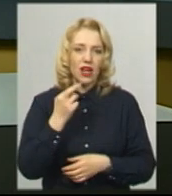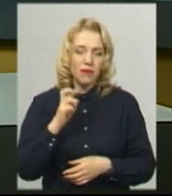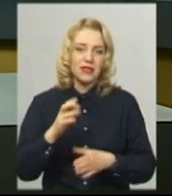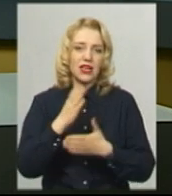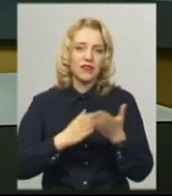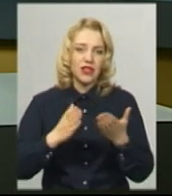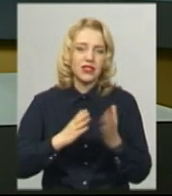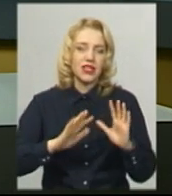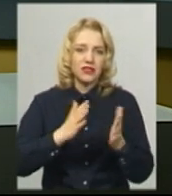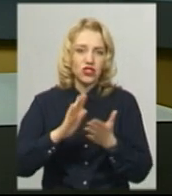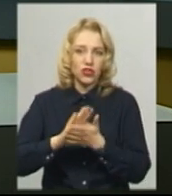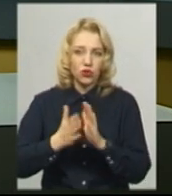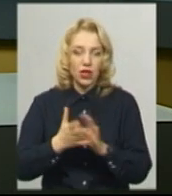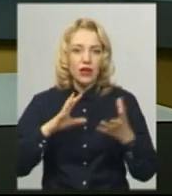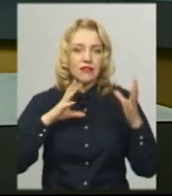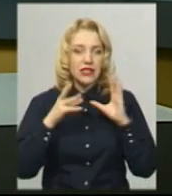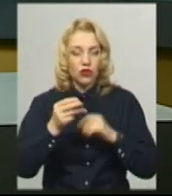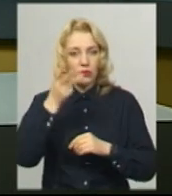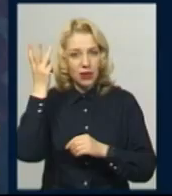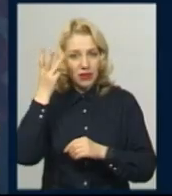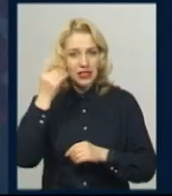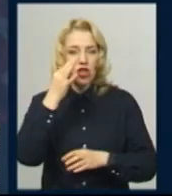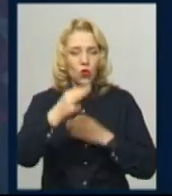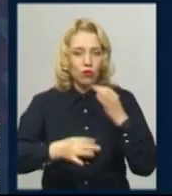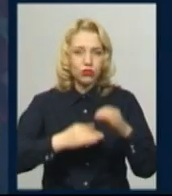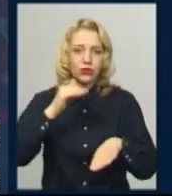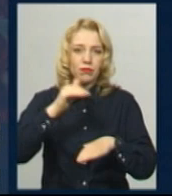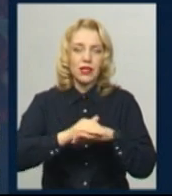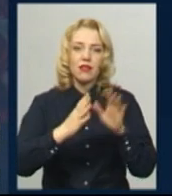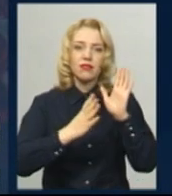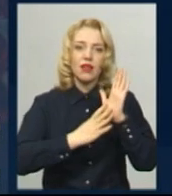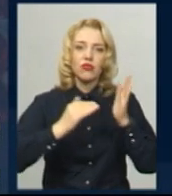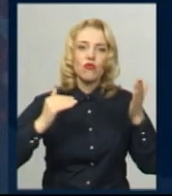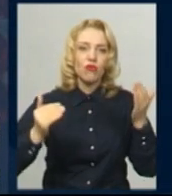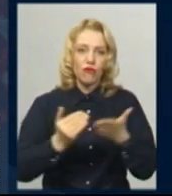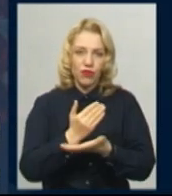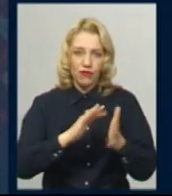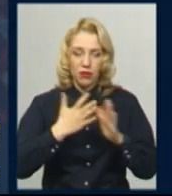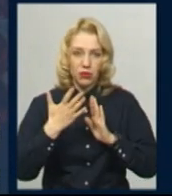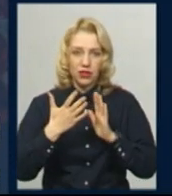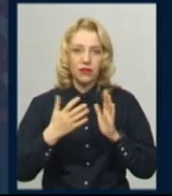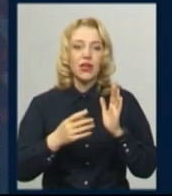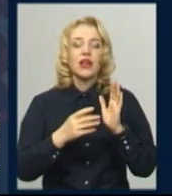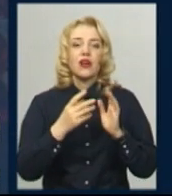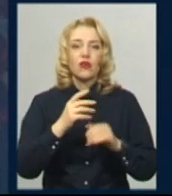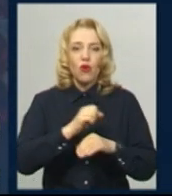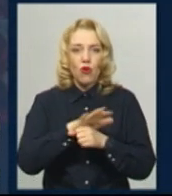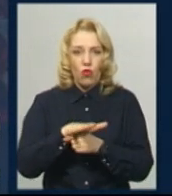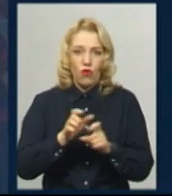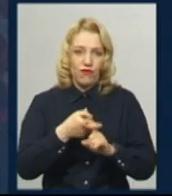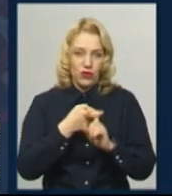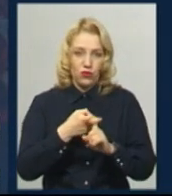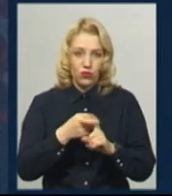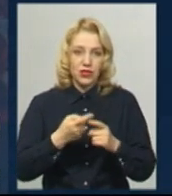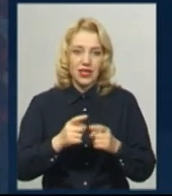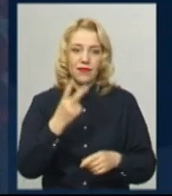надзвичайної ситуації. Загалом за добу на Хмельниччині зафіксовано 9 нових випадків коронавірусної інфекції. За останніми офіційними